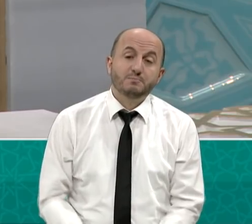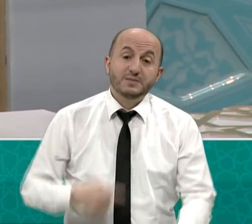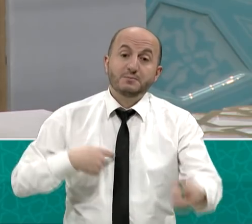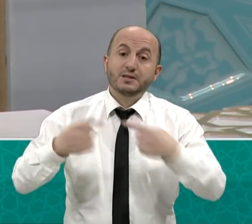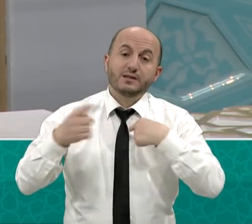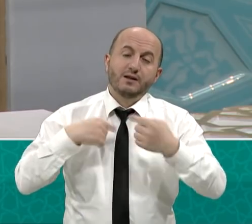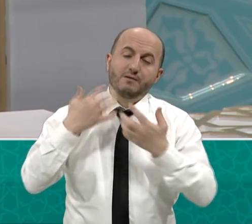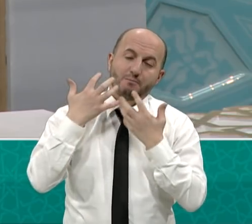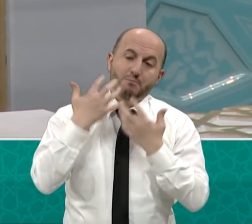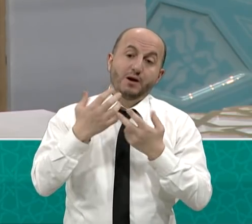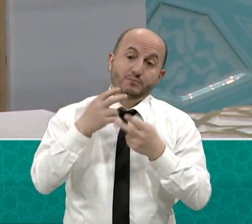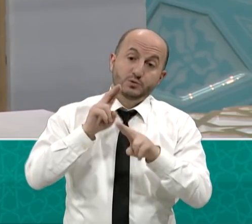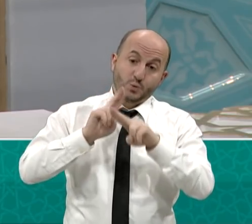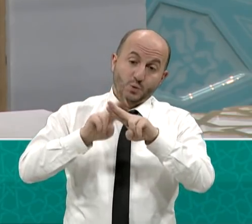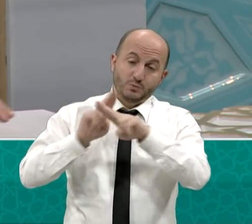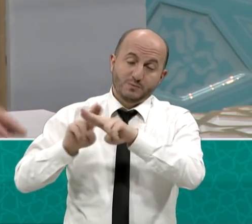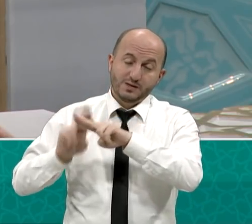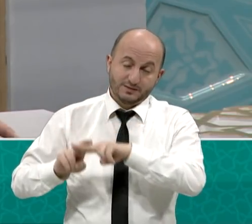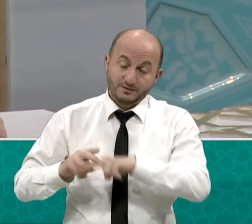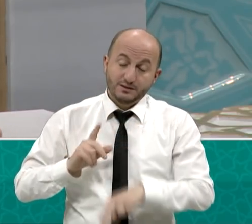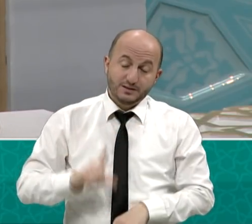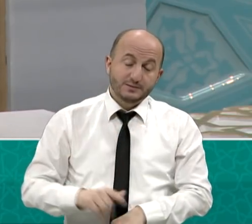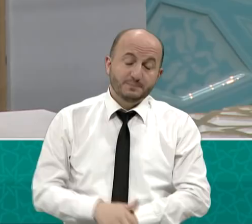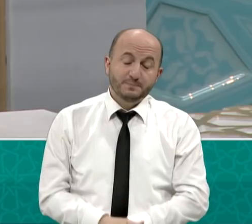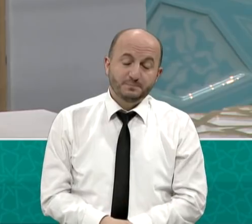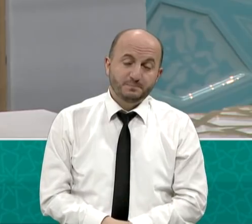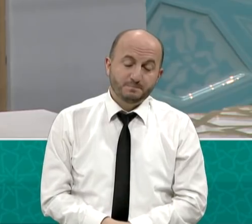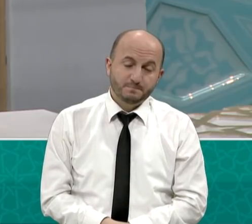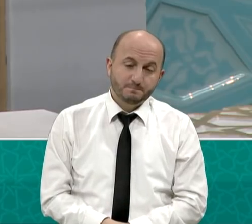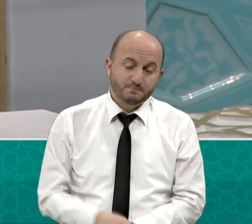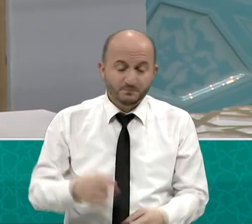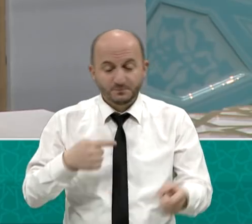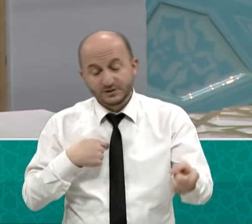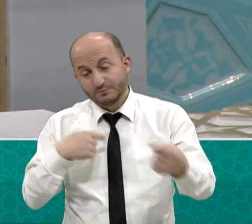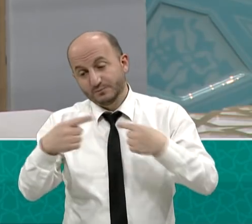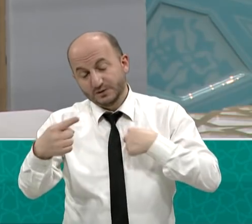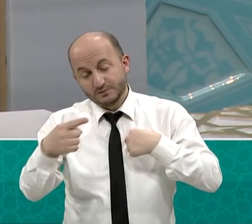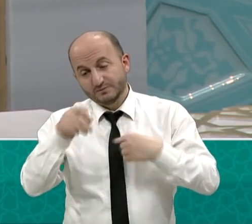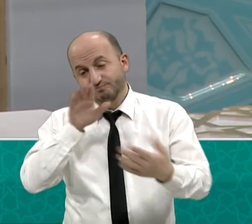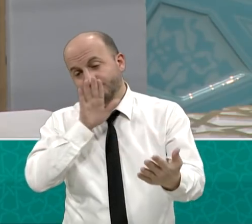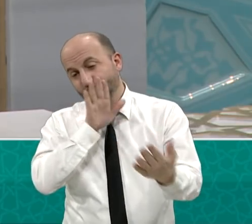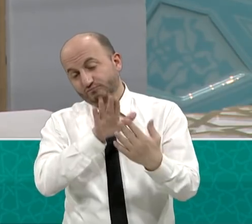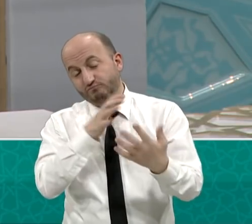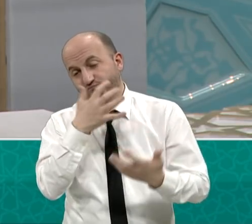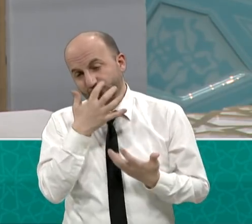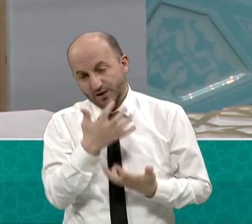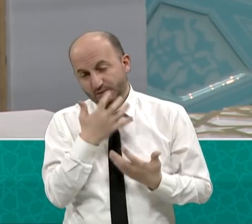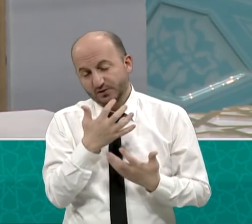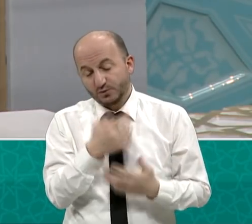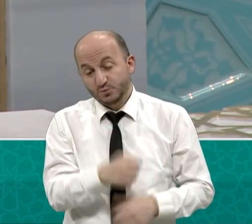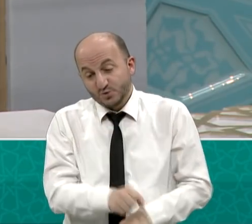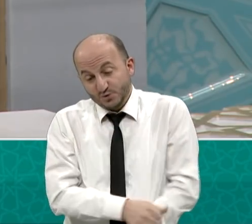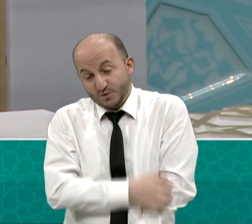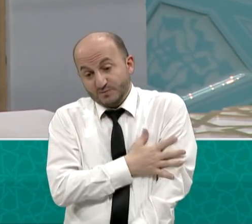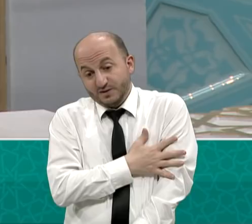merhameti öğütleyebilmekten geçer. Demek ki kardeşlerim, birbirlerimize karşı bu manada merhamet duygusuyla, onun